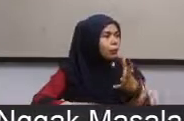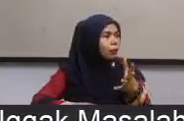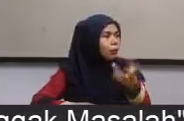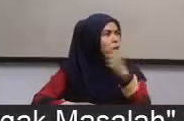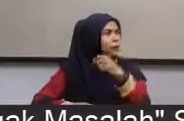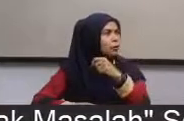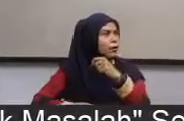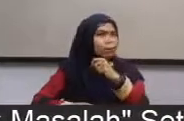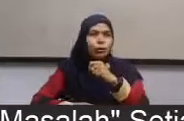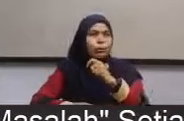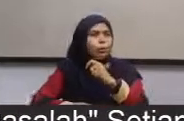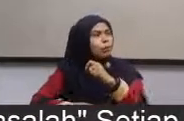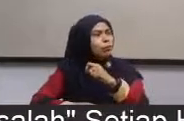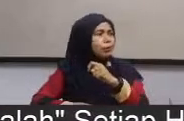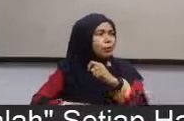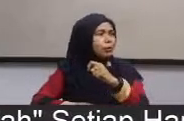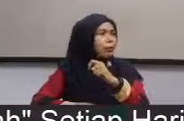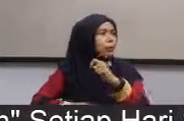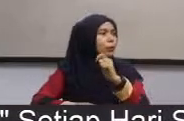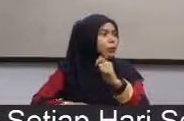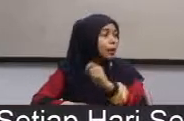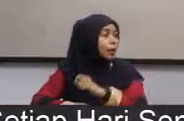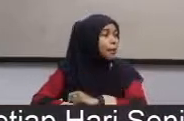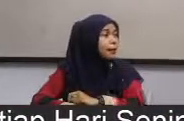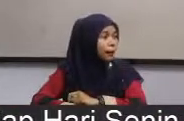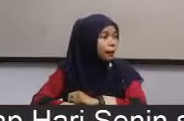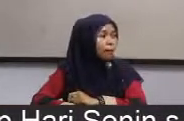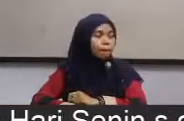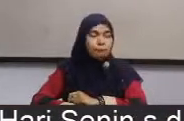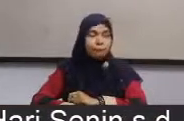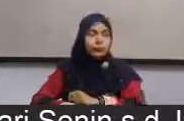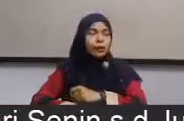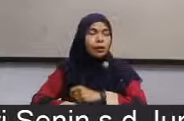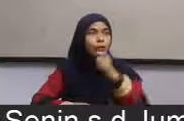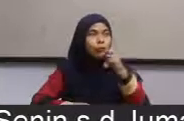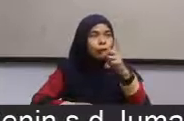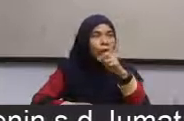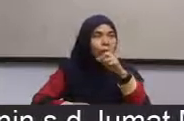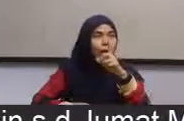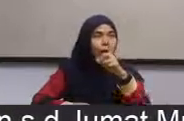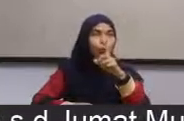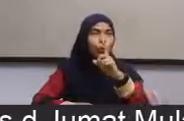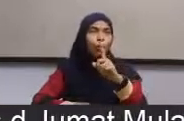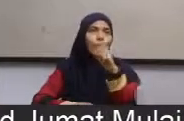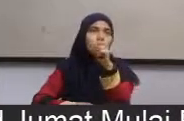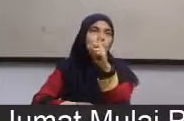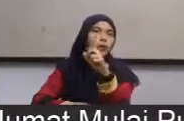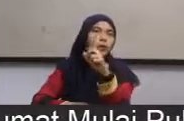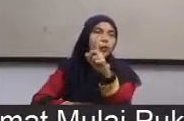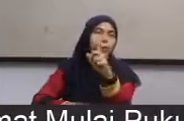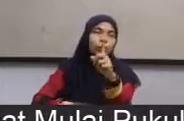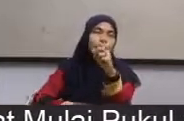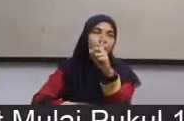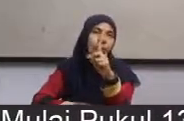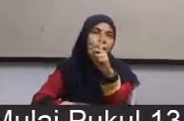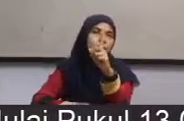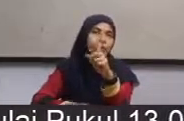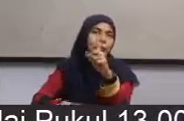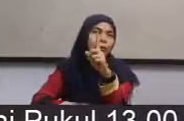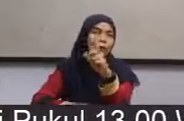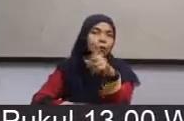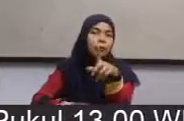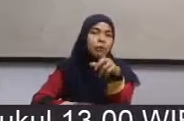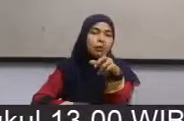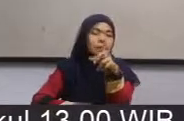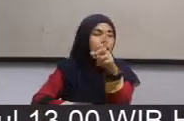Oh iya perusahaan itu bagus atau enggak sih nggak perlu ngecek lagi ya Jadi udah udah kelihatan tuh Oh gitu Kai